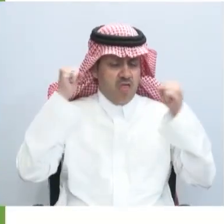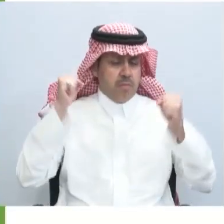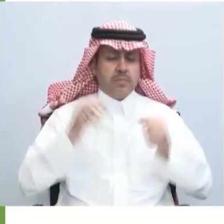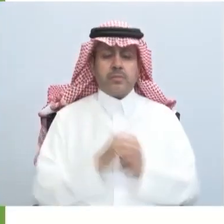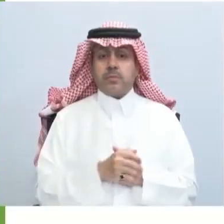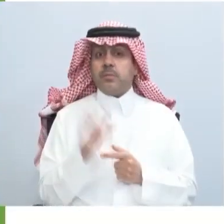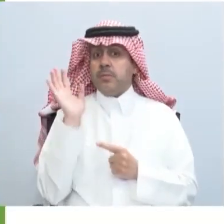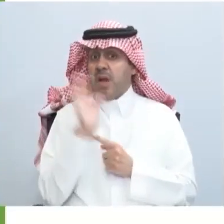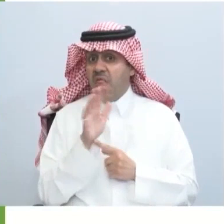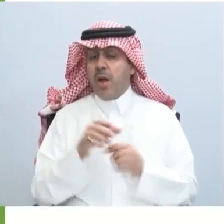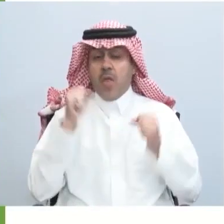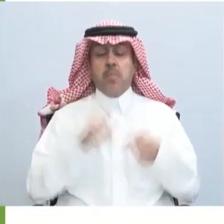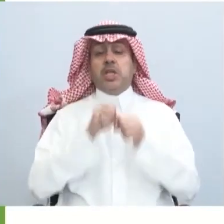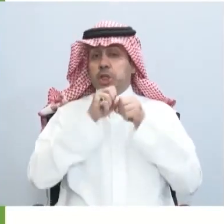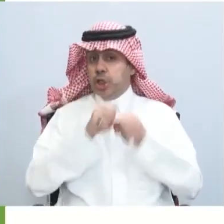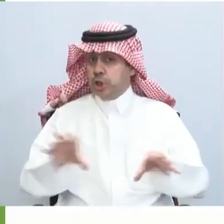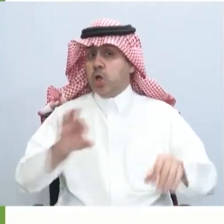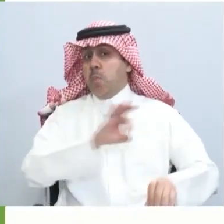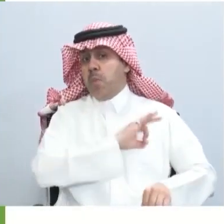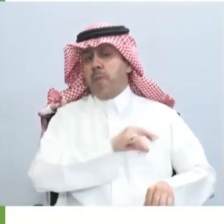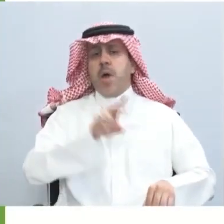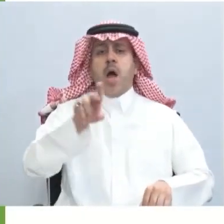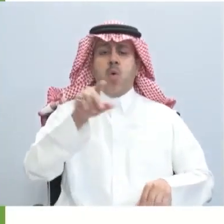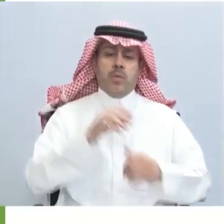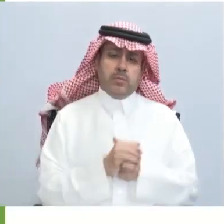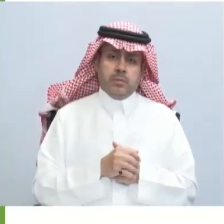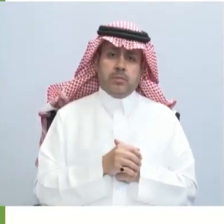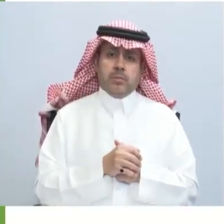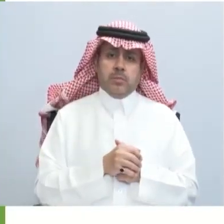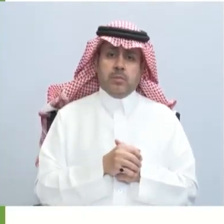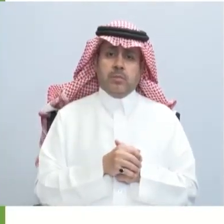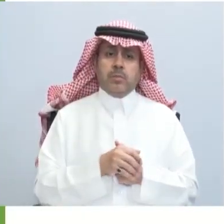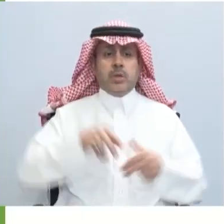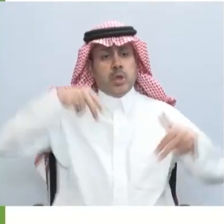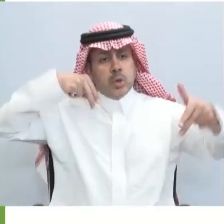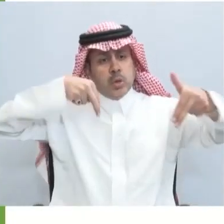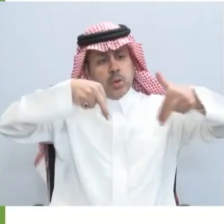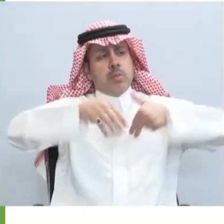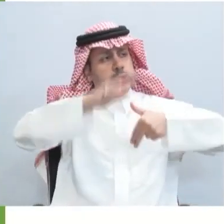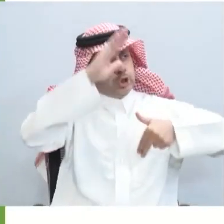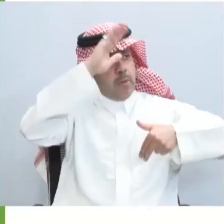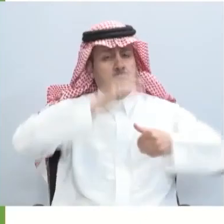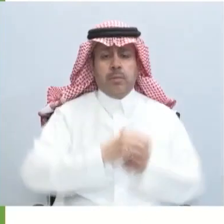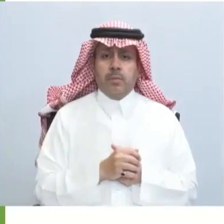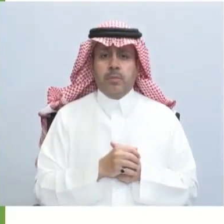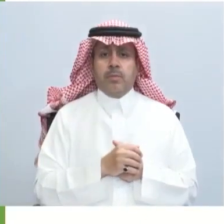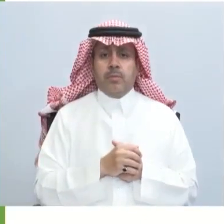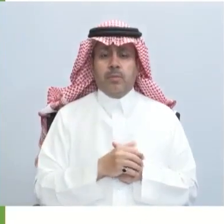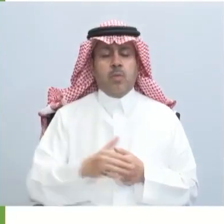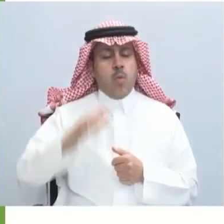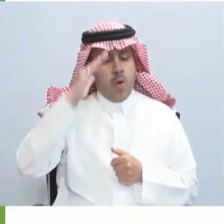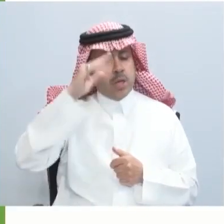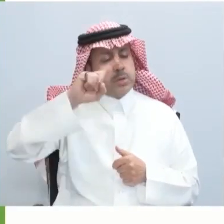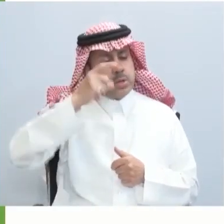واثره عظيم في نشر المحبه والاخاء اذا اقبلت الى ذلك وقلت السلام عليكم وهو يرد